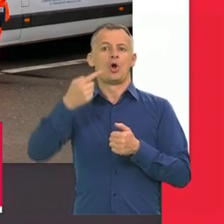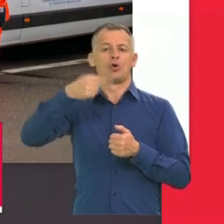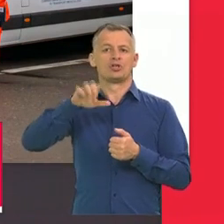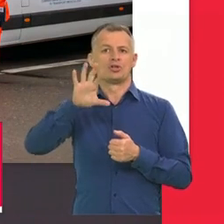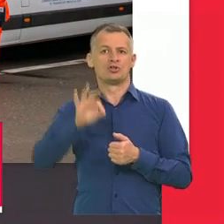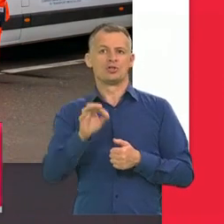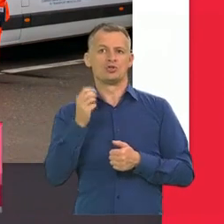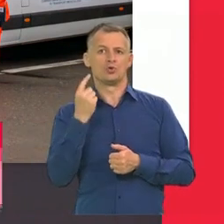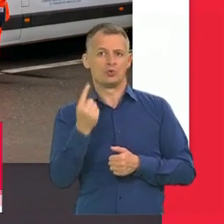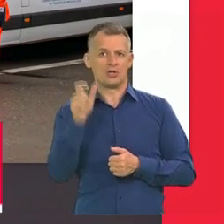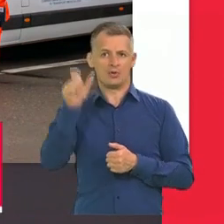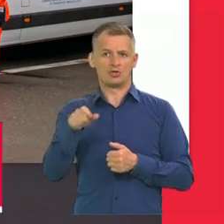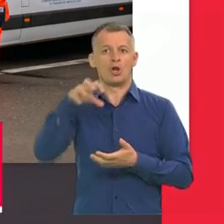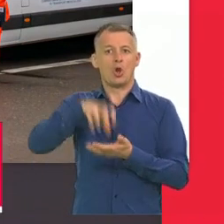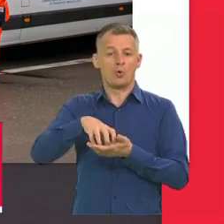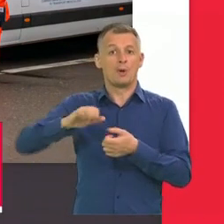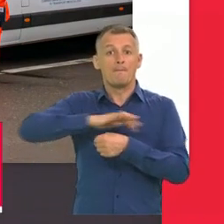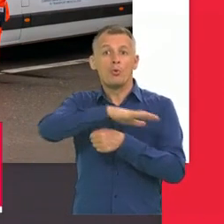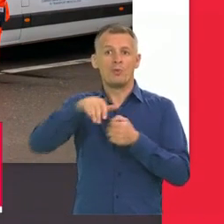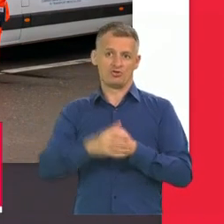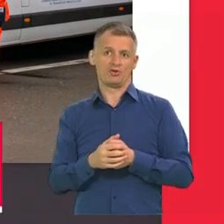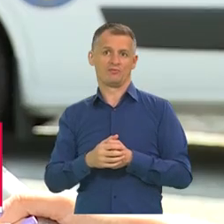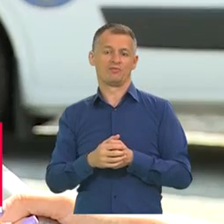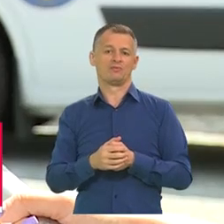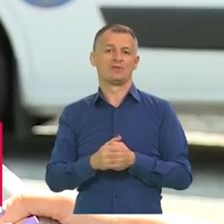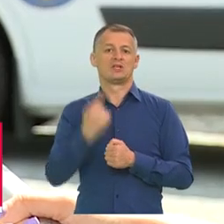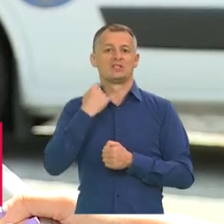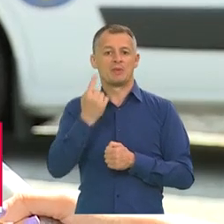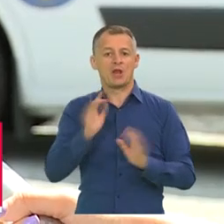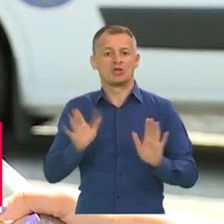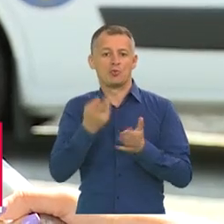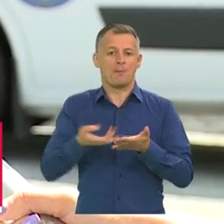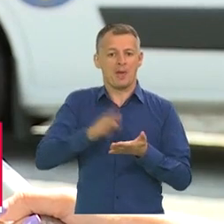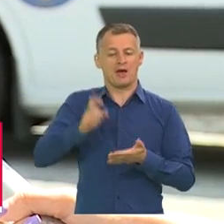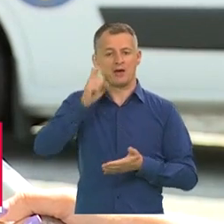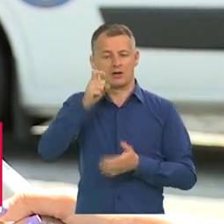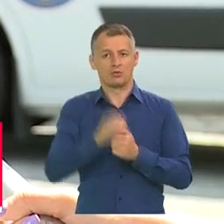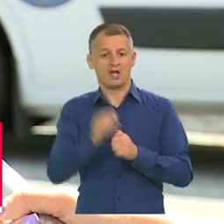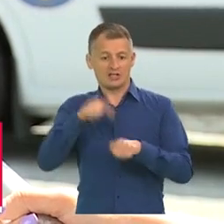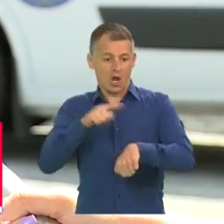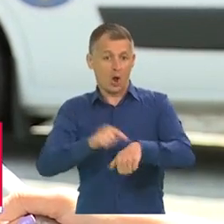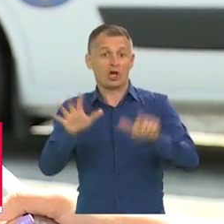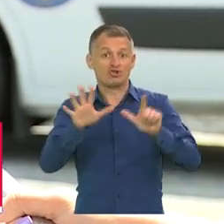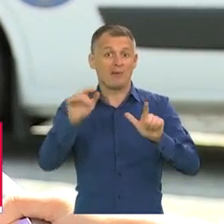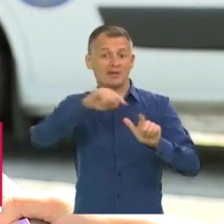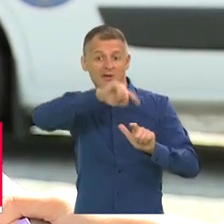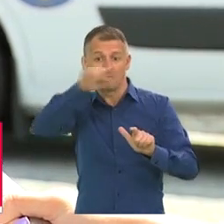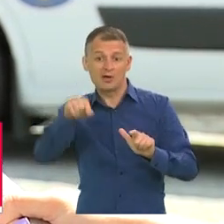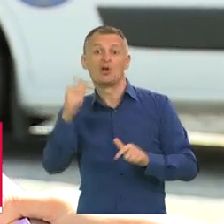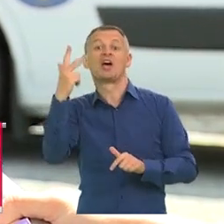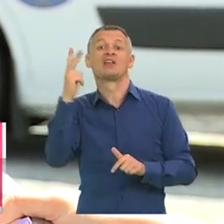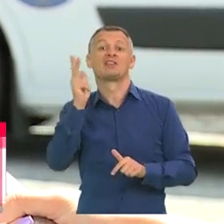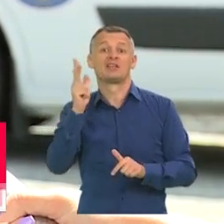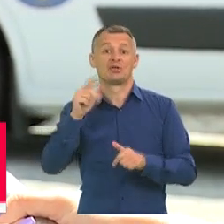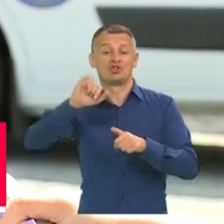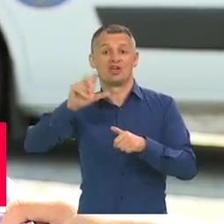publice, iar săptămâna a început și mai rău. De astăzi de dimineață, de la ora 7 până la ora